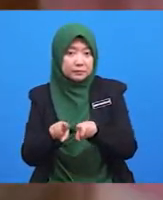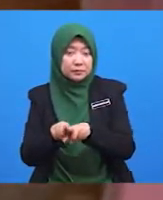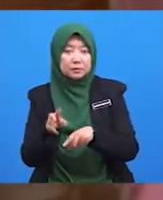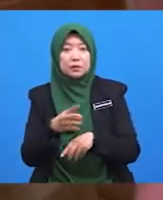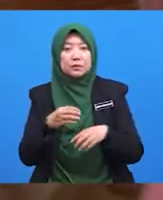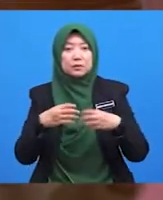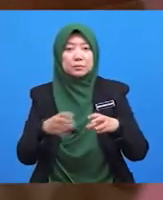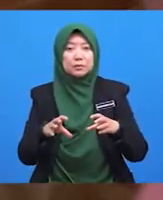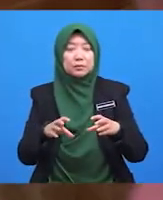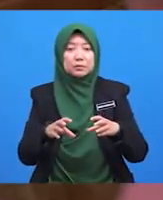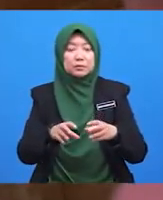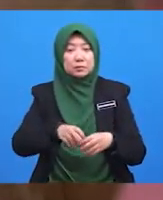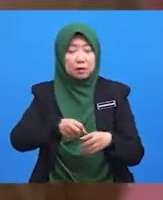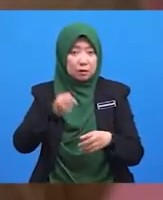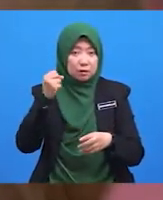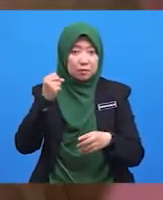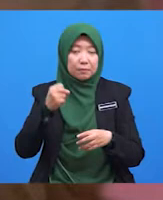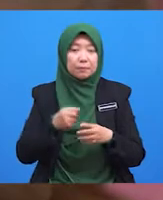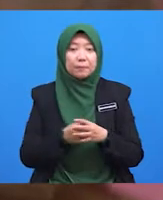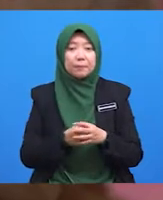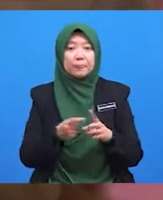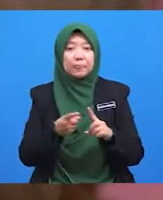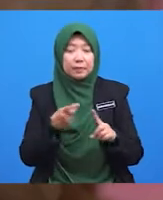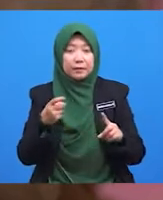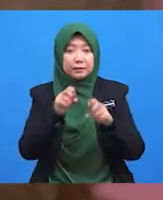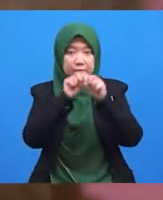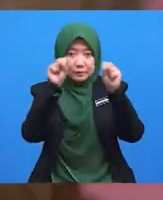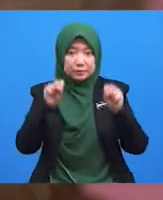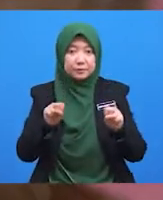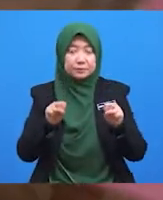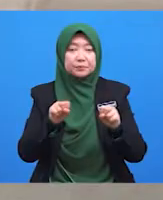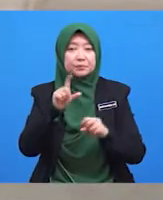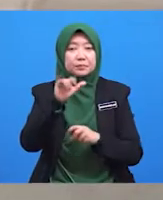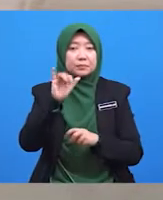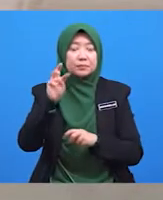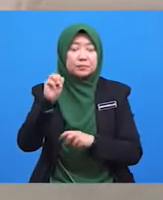tarikkan ventus ke arah sistem limfatik yang berdekatan.